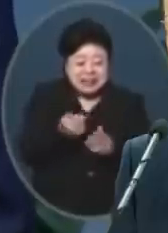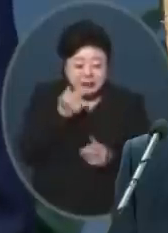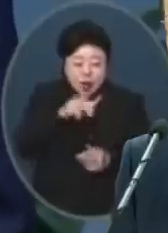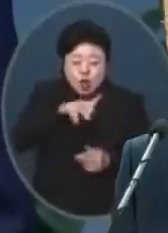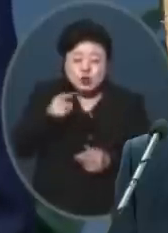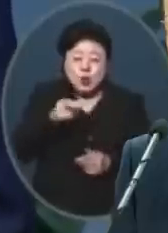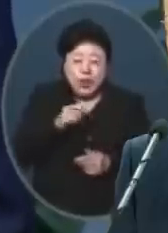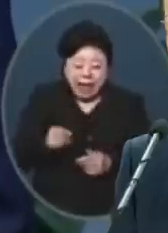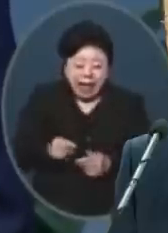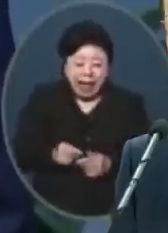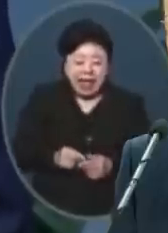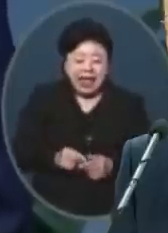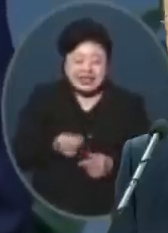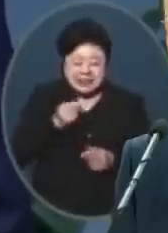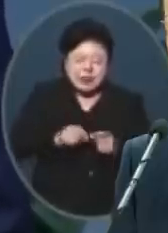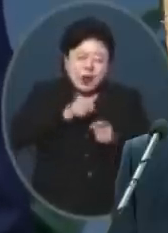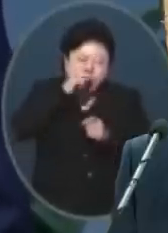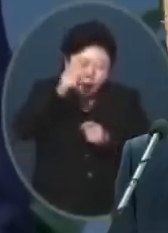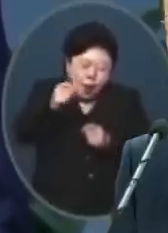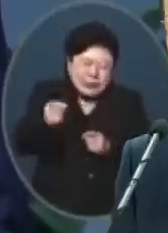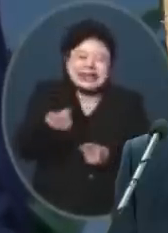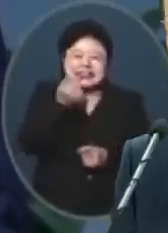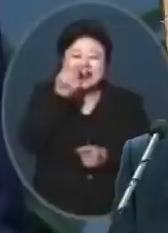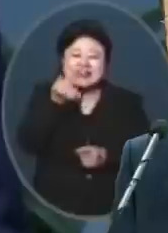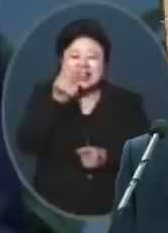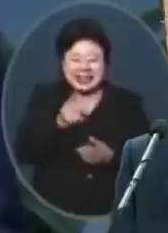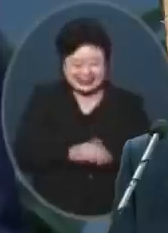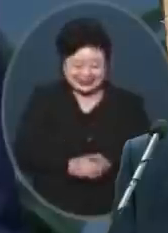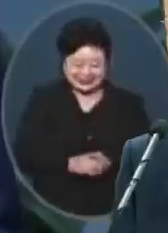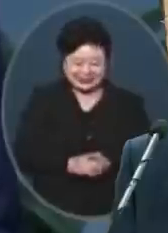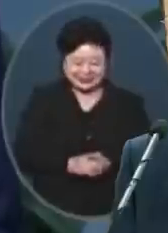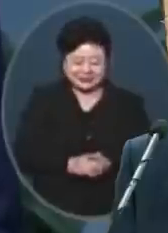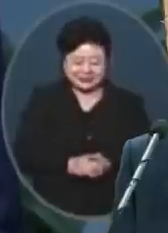예수 믿고 오래오래 사는 사람은